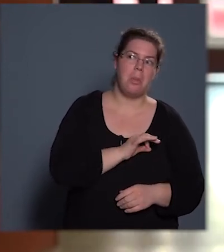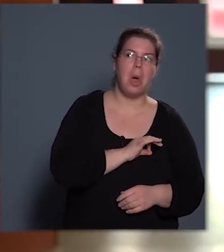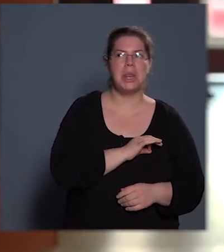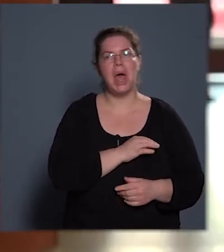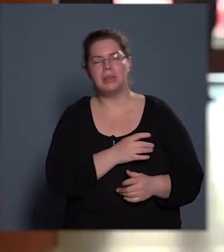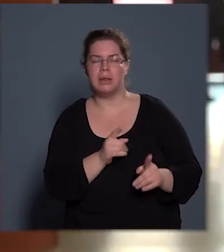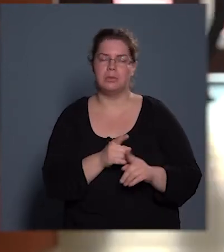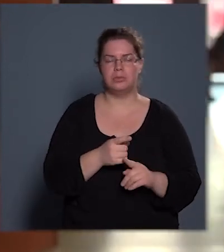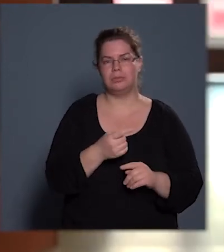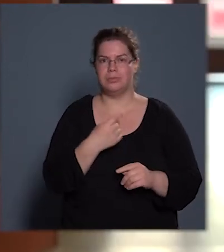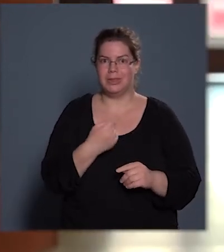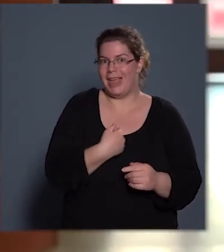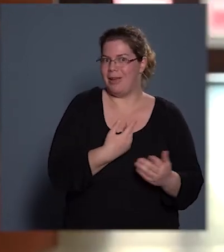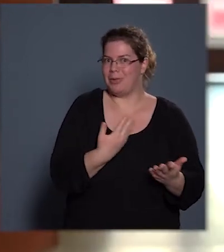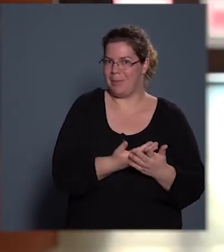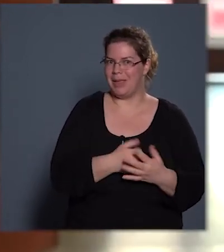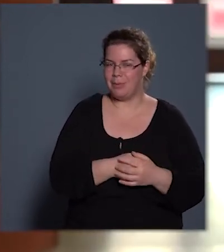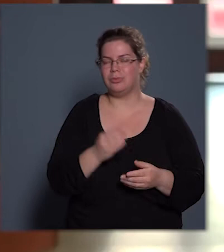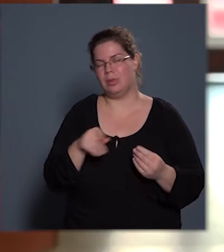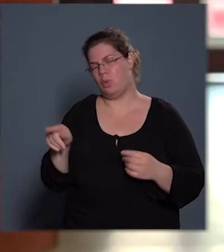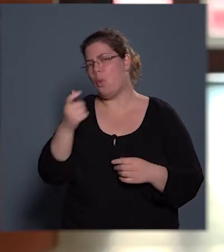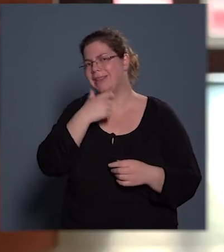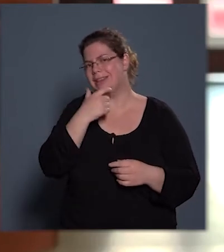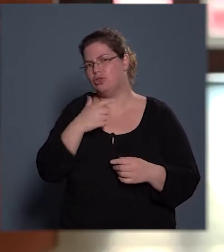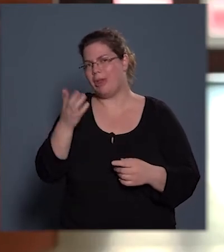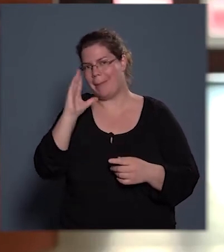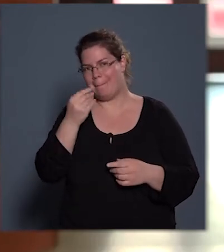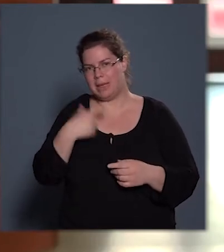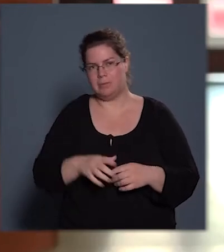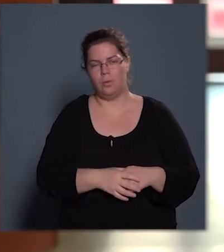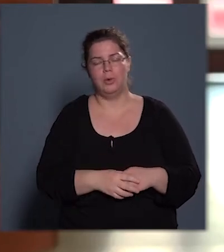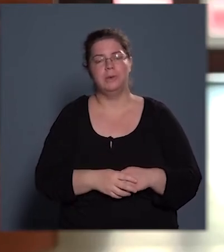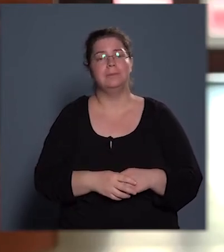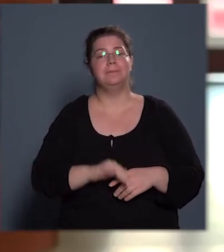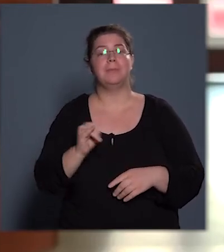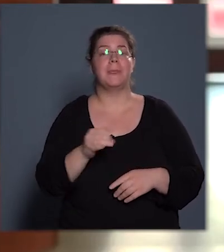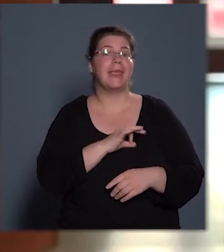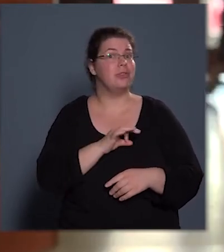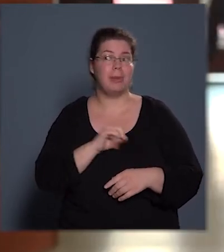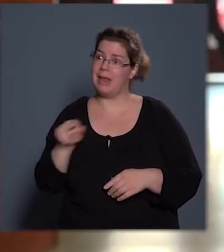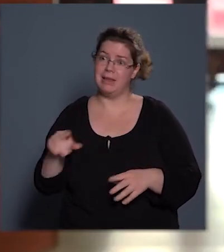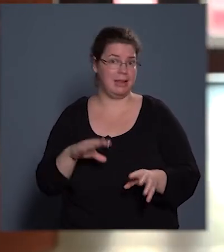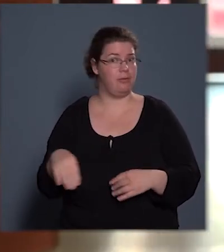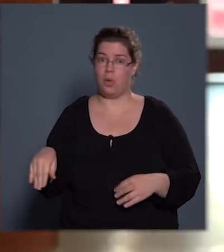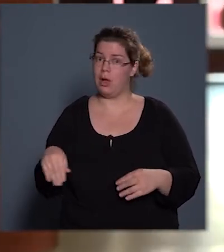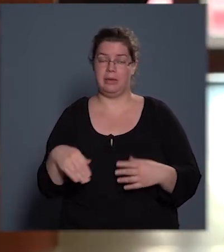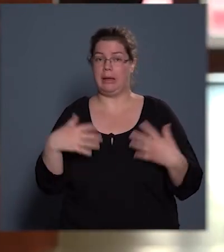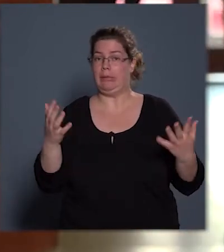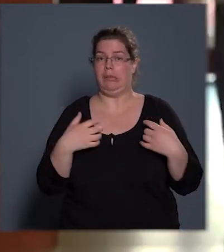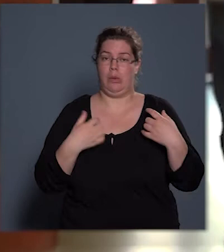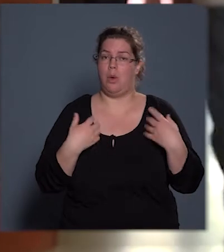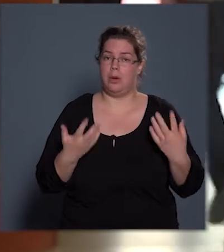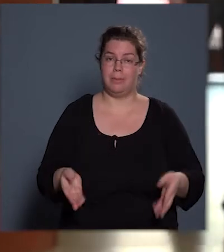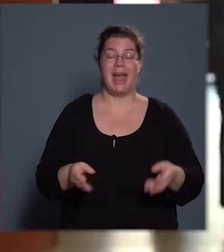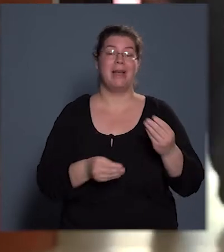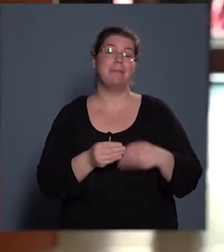úgy, én hozzám képest, ugye ő idősebb ember volt, és a barátai nem fogadták nagy örömmel,